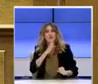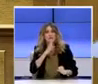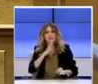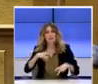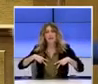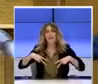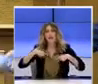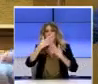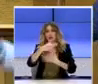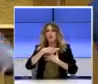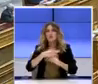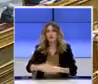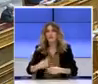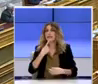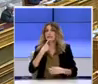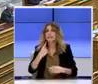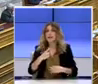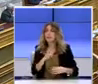lockdown.